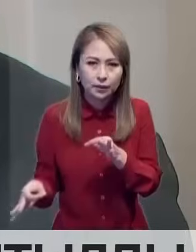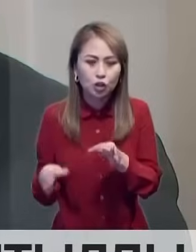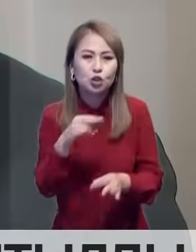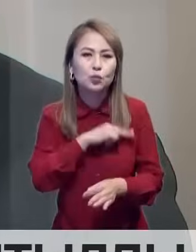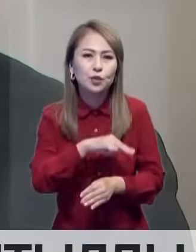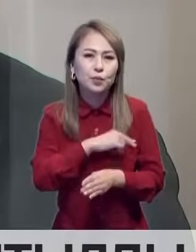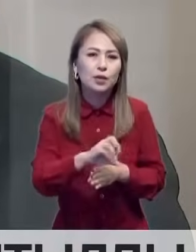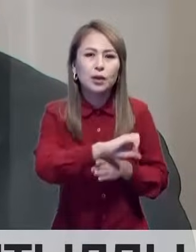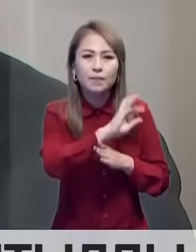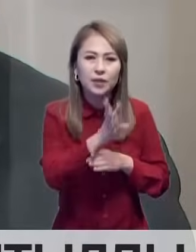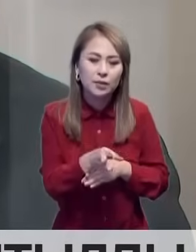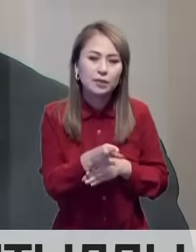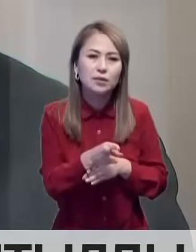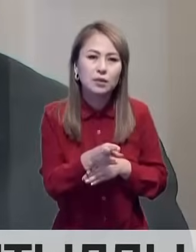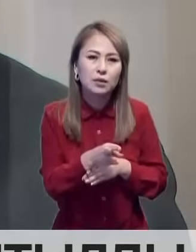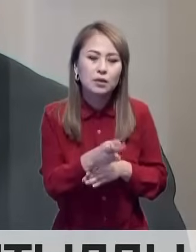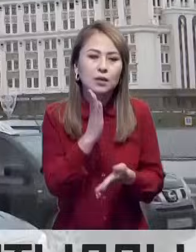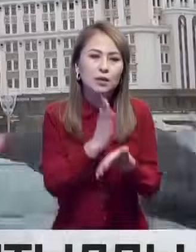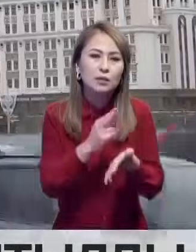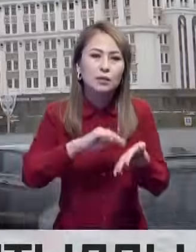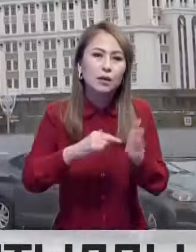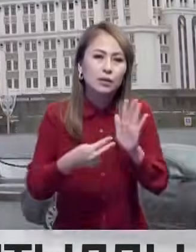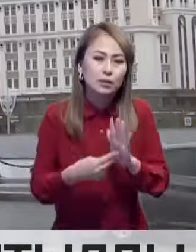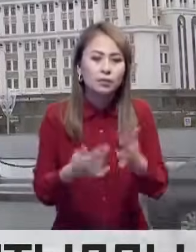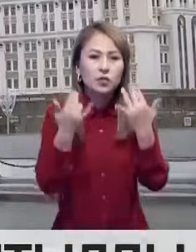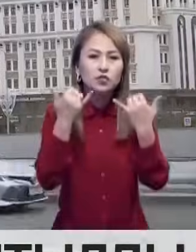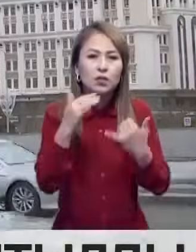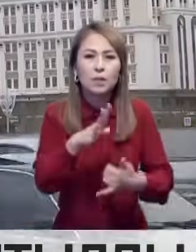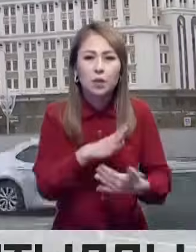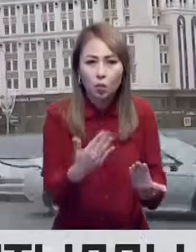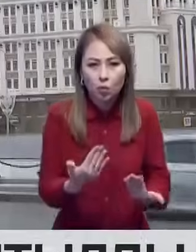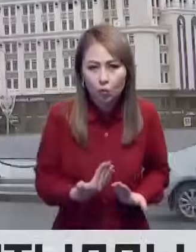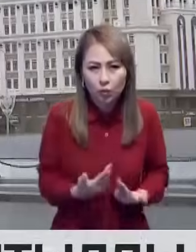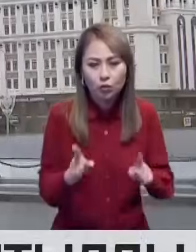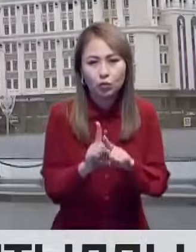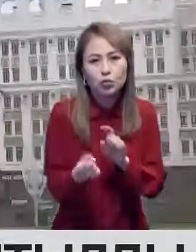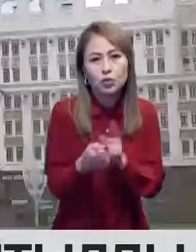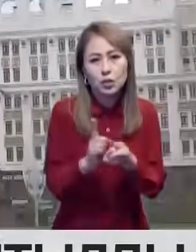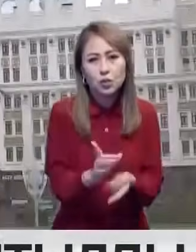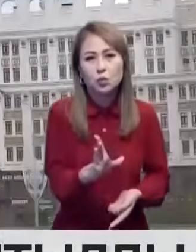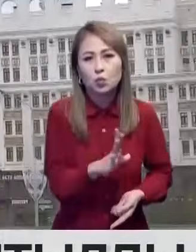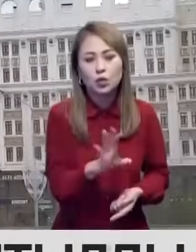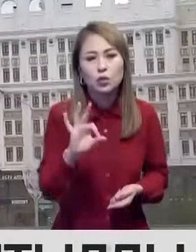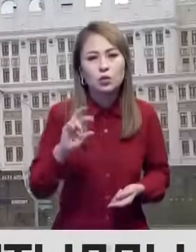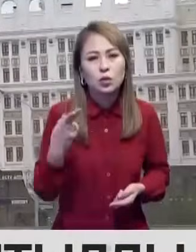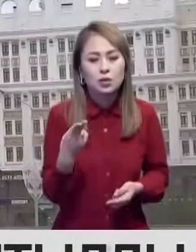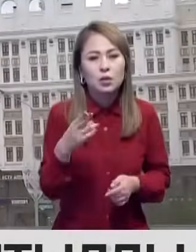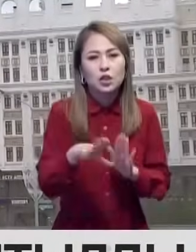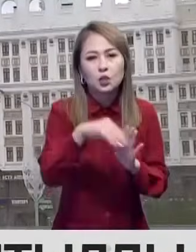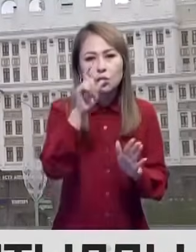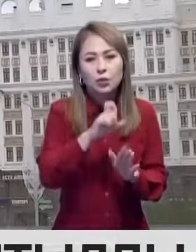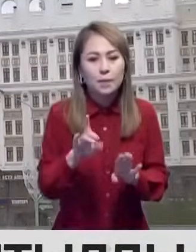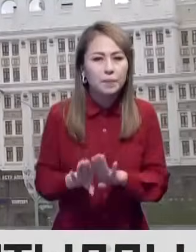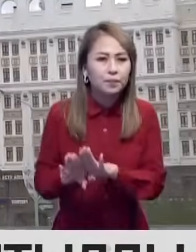жұмыспен қамтамасыз ету карталары бар. Елдің саяси өмірінде де елеулі өзгерістер болды. Мәселен, мәжіліс депутаттары бір мандатты